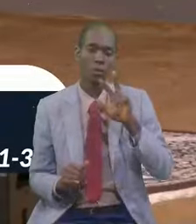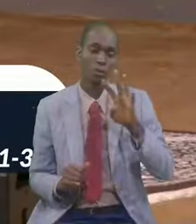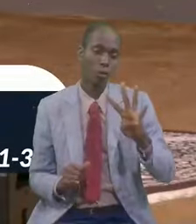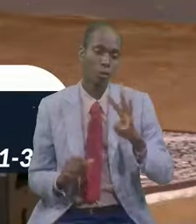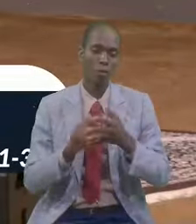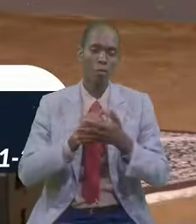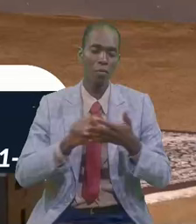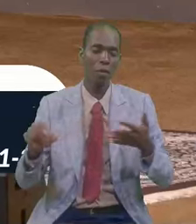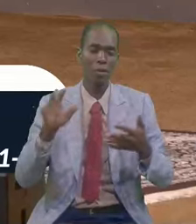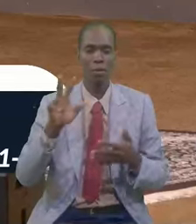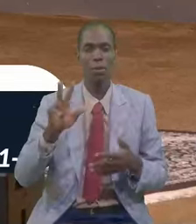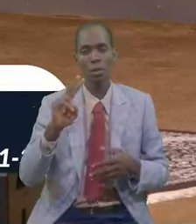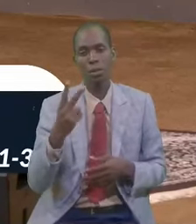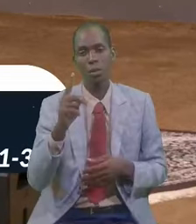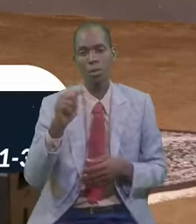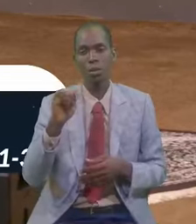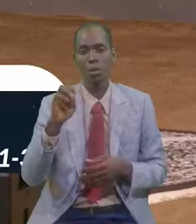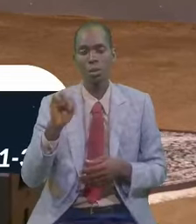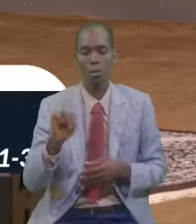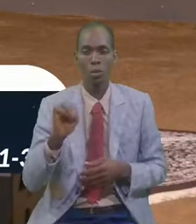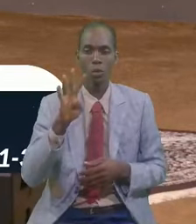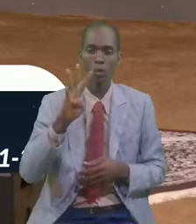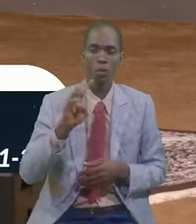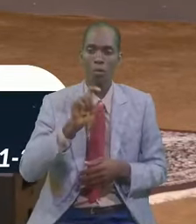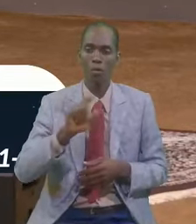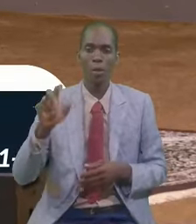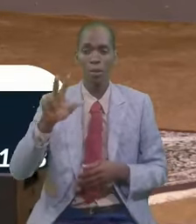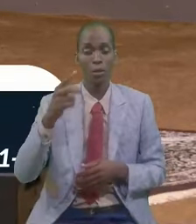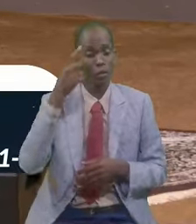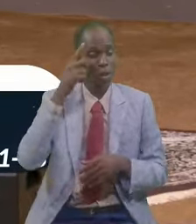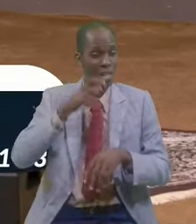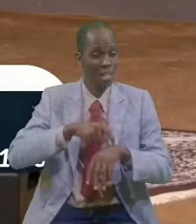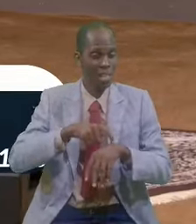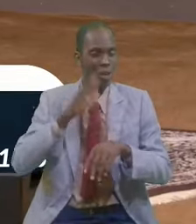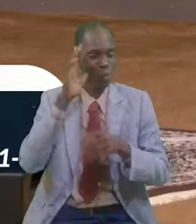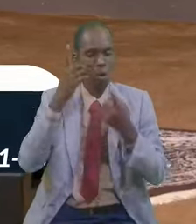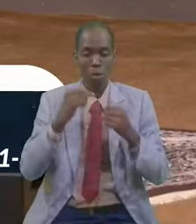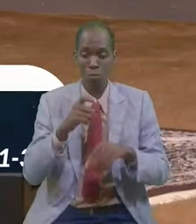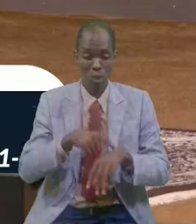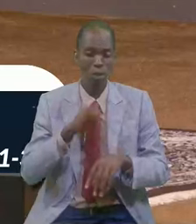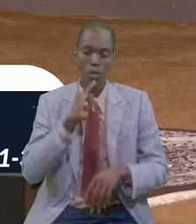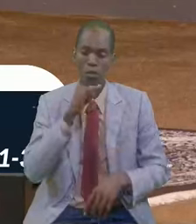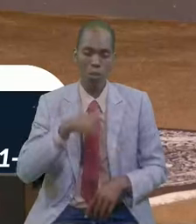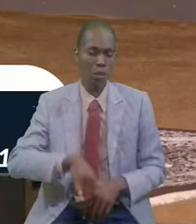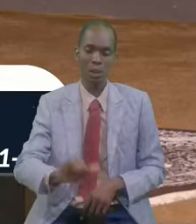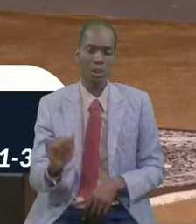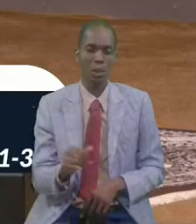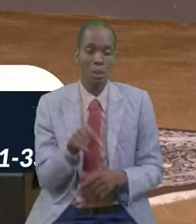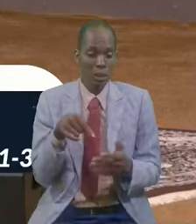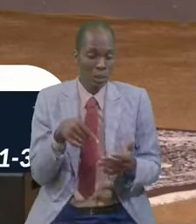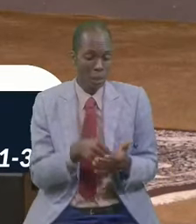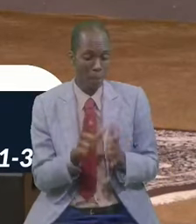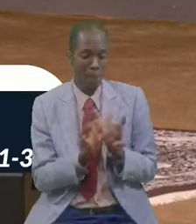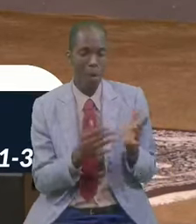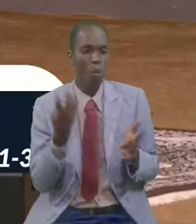Deuxième Timothée 4, 3. Car il viendra un temps. L'heure est déjà arrivée.